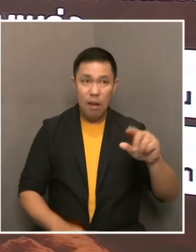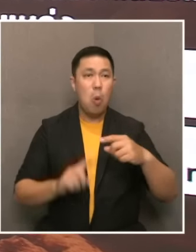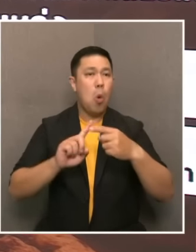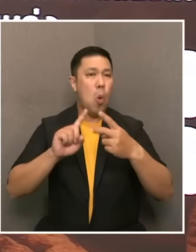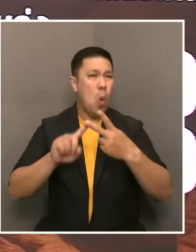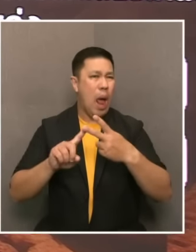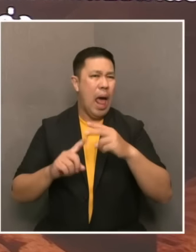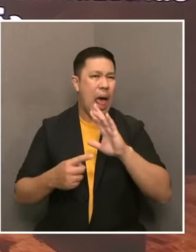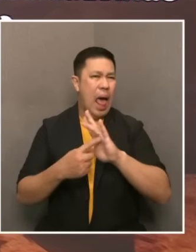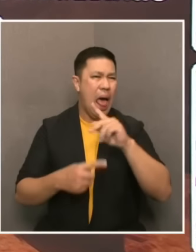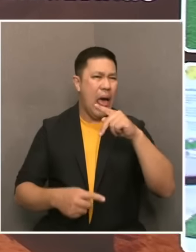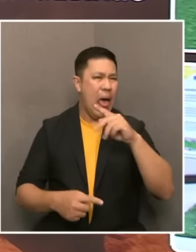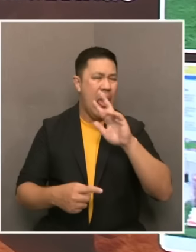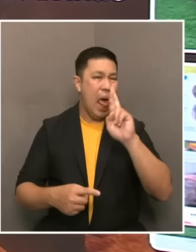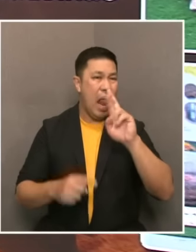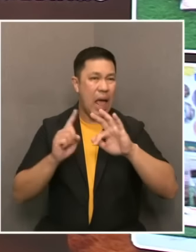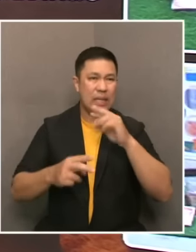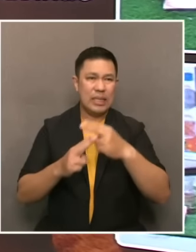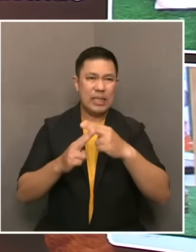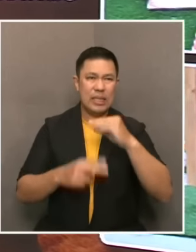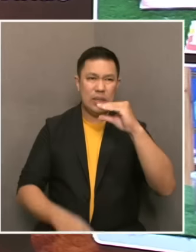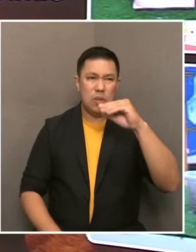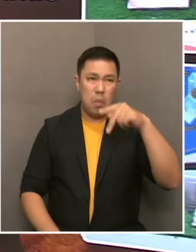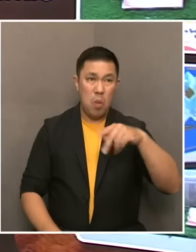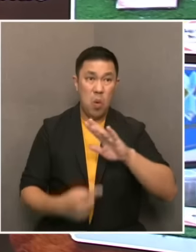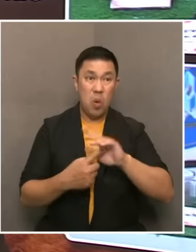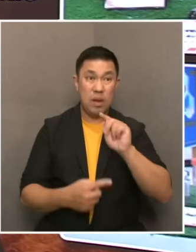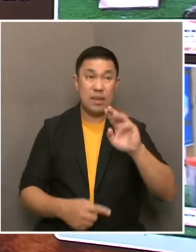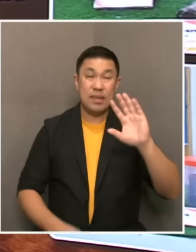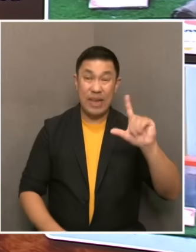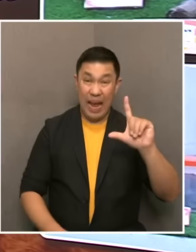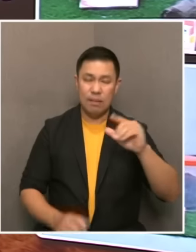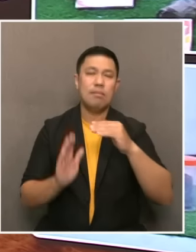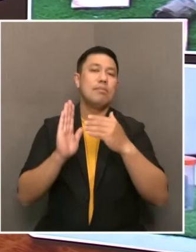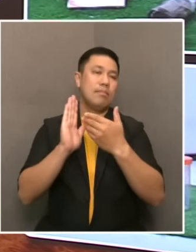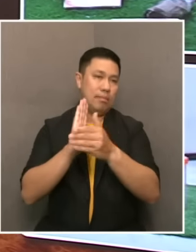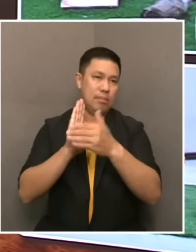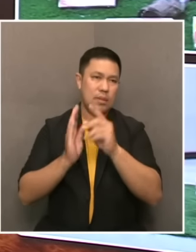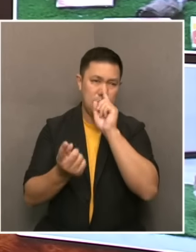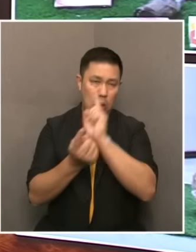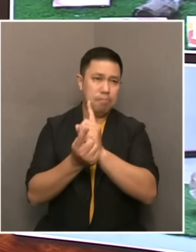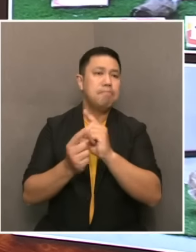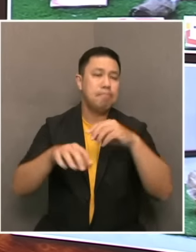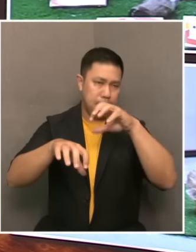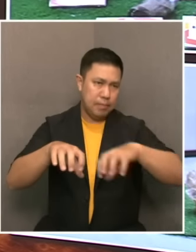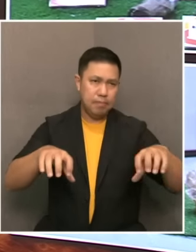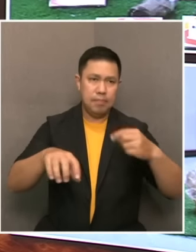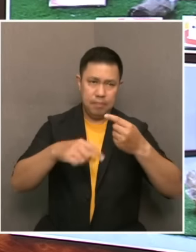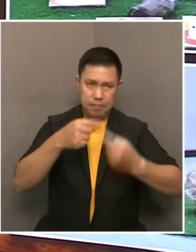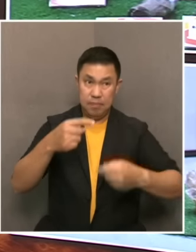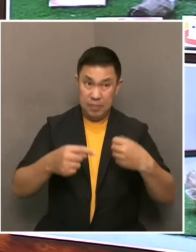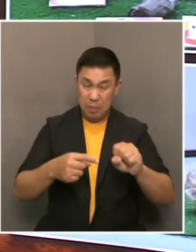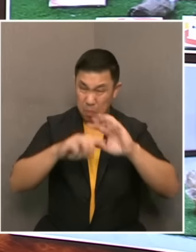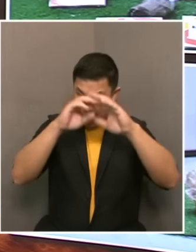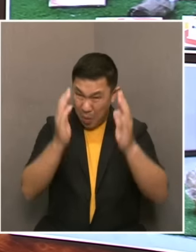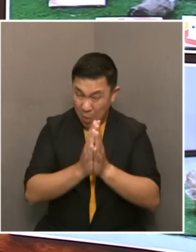โชด้วยนะครับจะอยู่ในพื้นที่ภาคอีสานนะครับบริเวณนี้เลยนะครับผมพบใน 10แหล่งด้วยกันนะคาดว่ามีปริมาณอยู่ที่